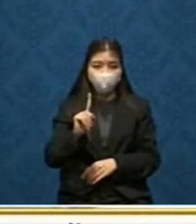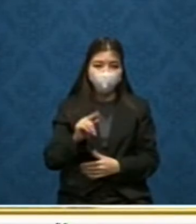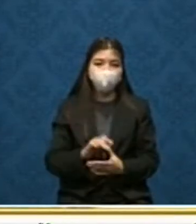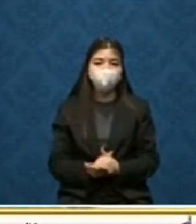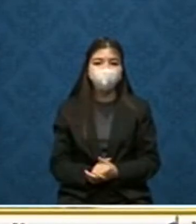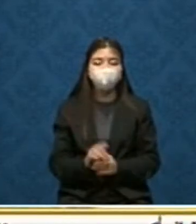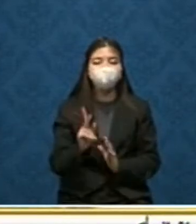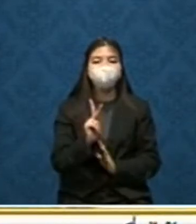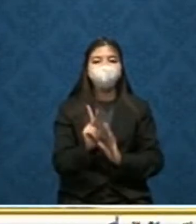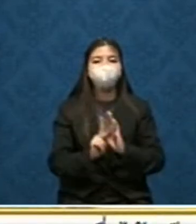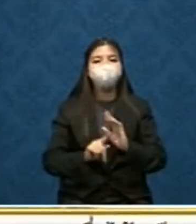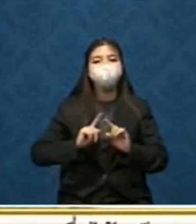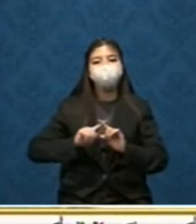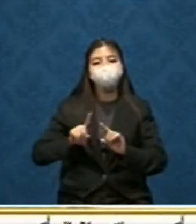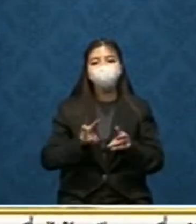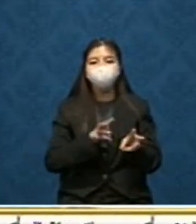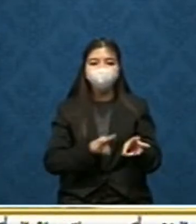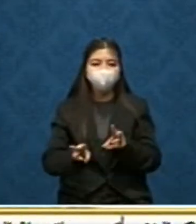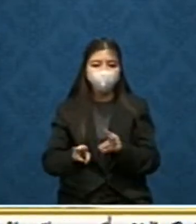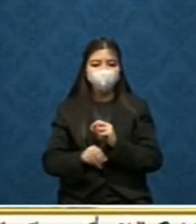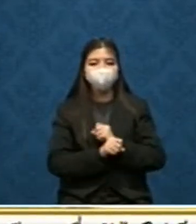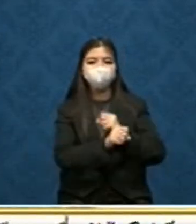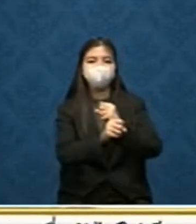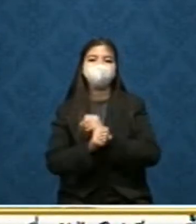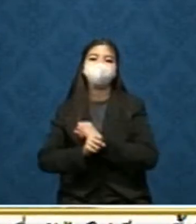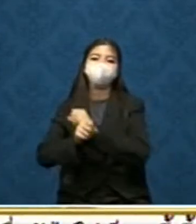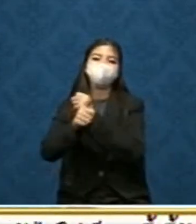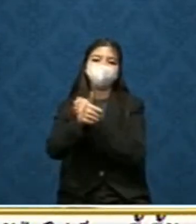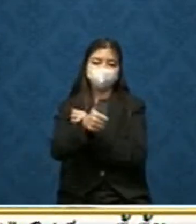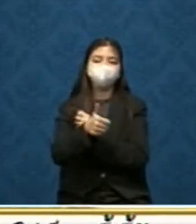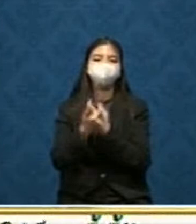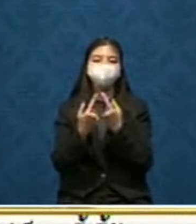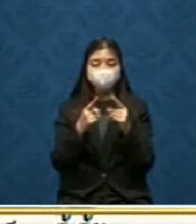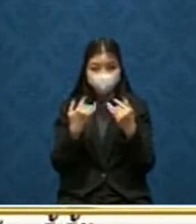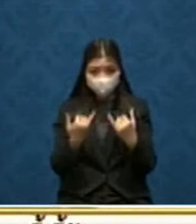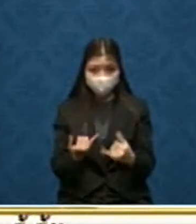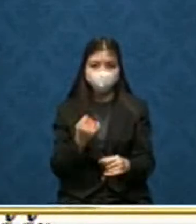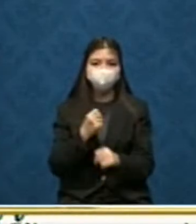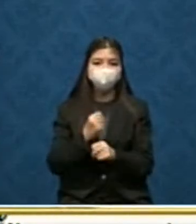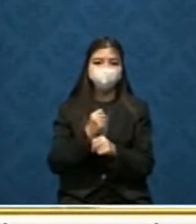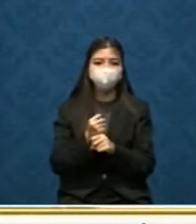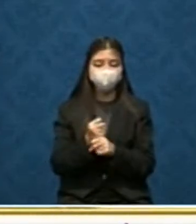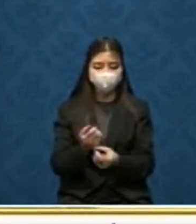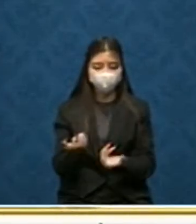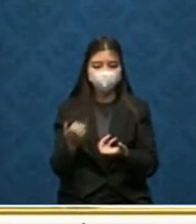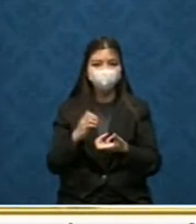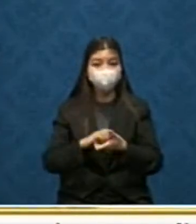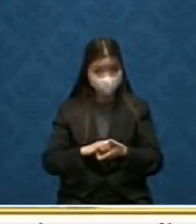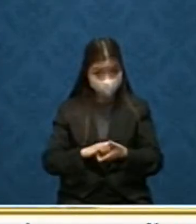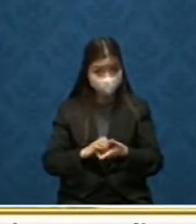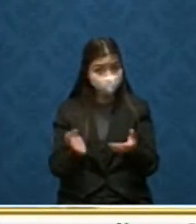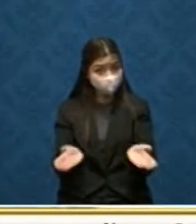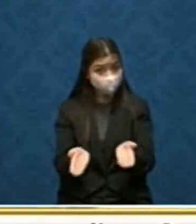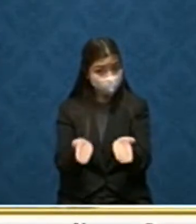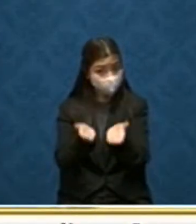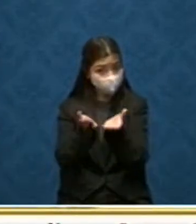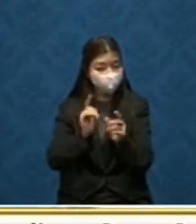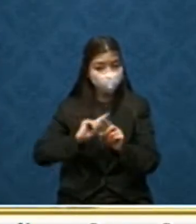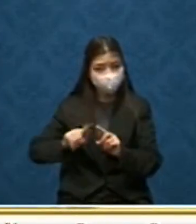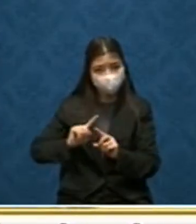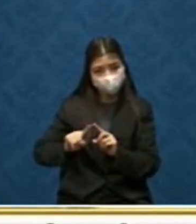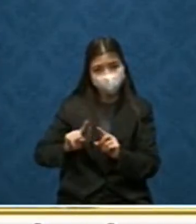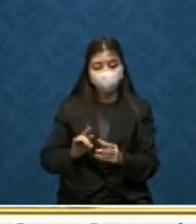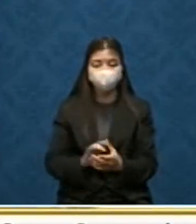ไลเอาอยู่ แต่วันนี้คุปลอย คุให้ท้ายคุมีผปโยน์รวม มนกเป็่งบ้านตรนี้ที่เราถาม